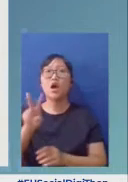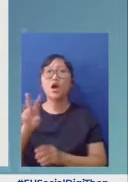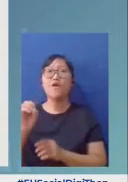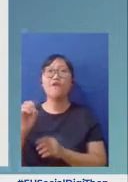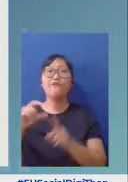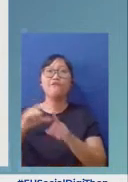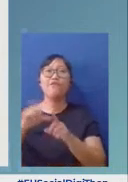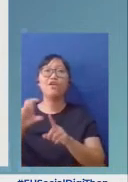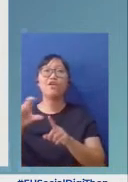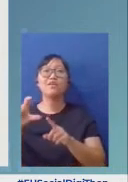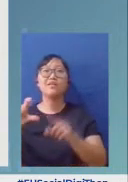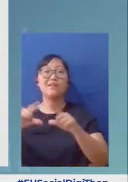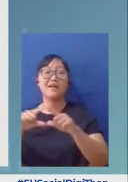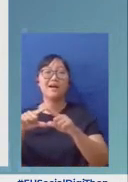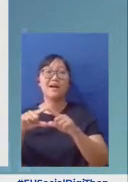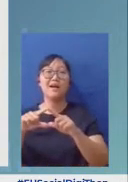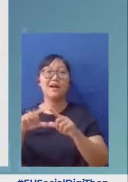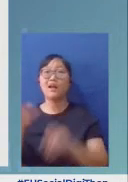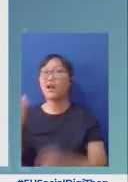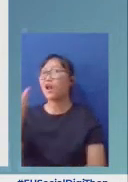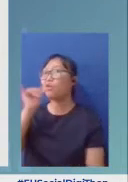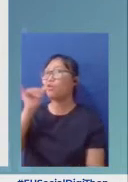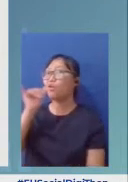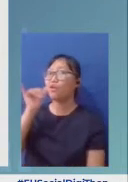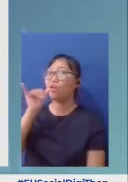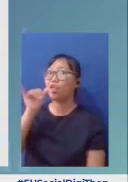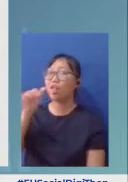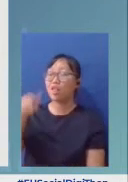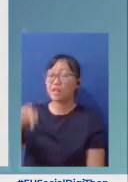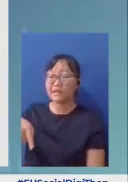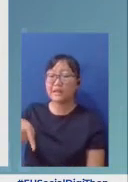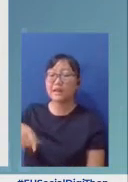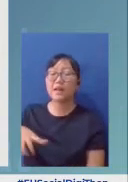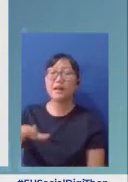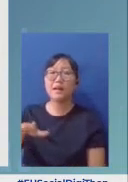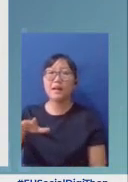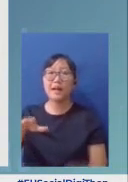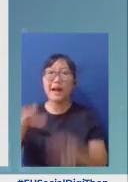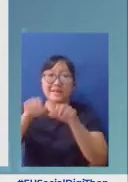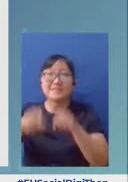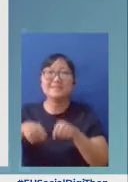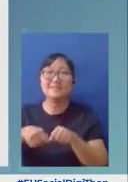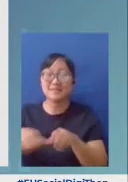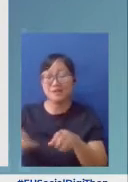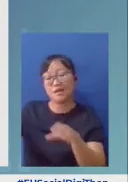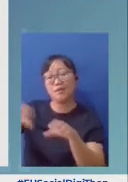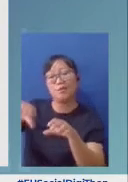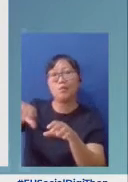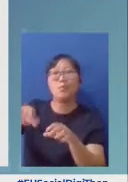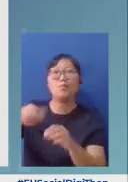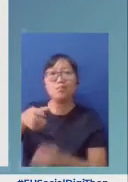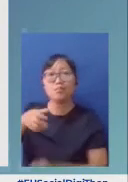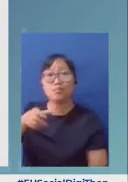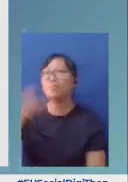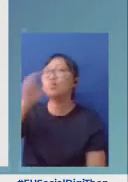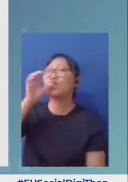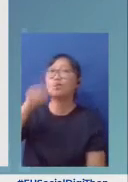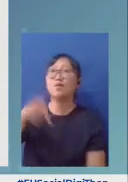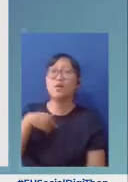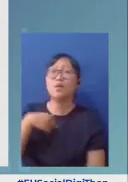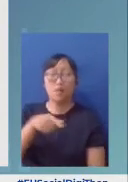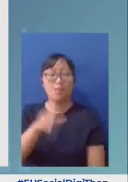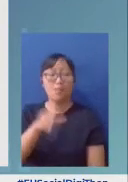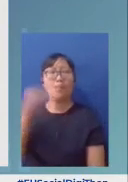dia ketawa-ketawa karena anjingnya mabok. Ya. Nah, itu membuat banyak orang marah kepada